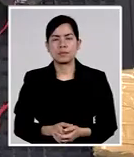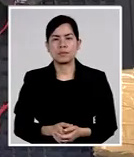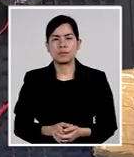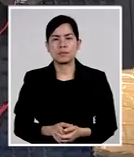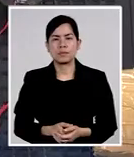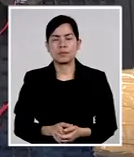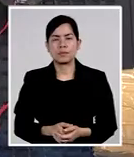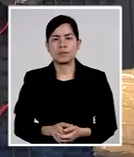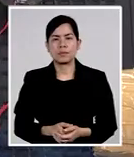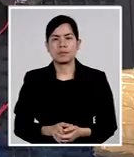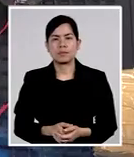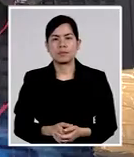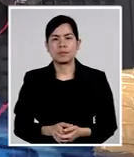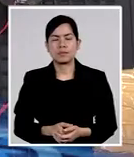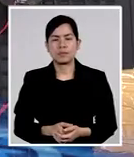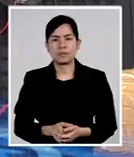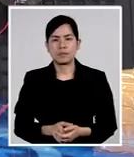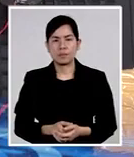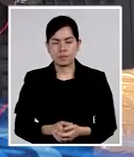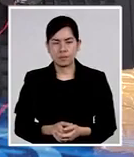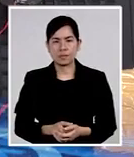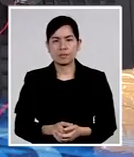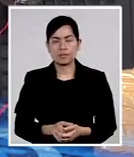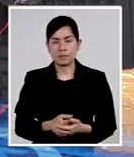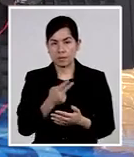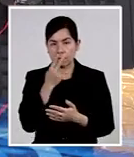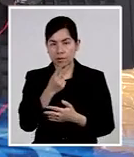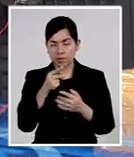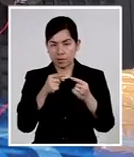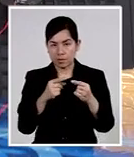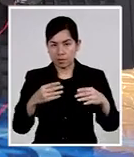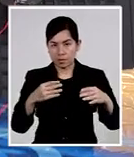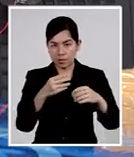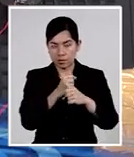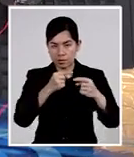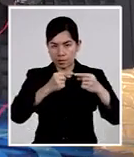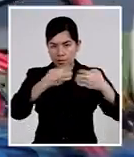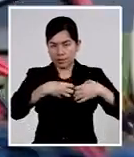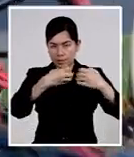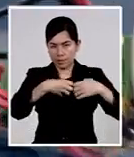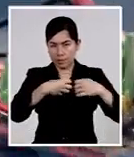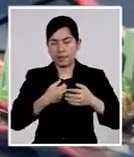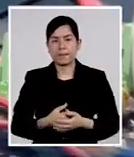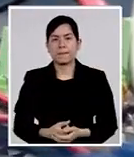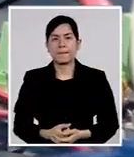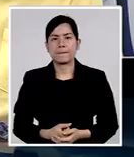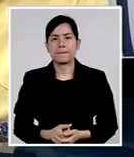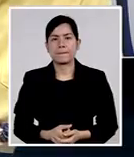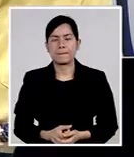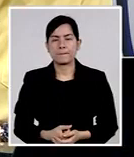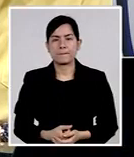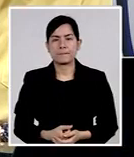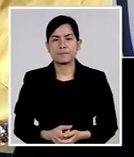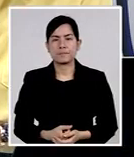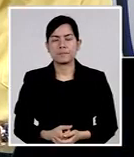ในตอนนี้เราจะเห็นค่าที่แสดงผลกับเจ้าตัวเนี้ยนะครับติดกันนะครับ